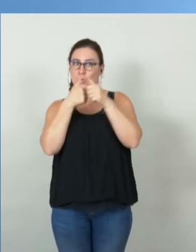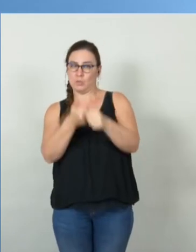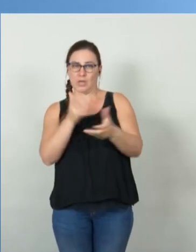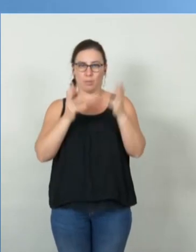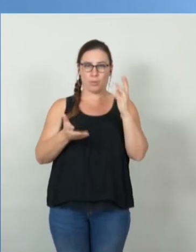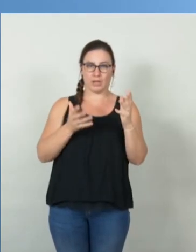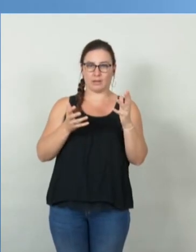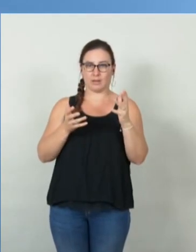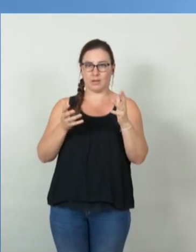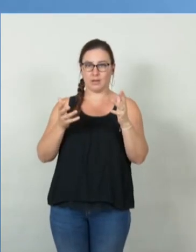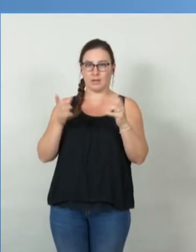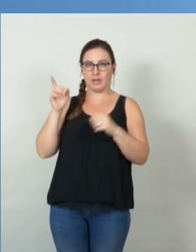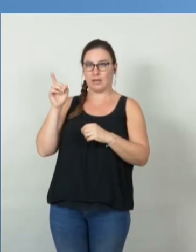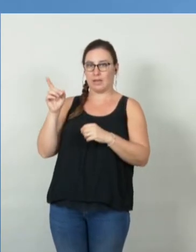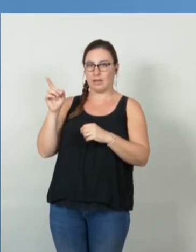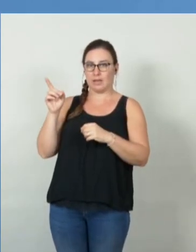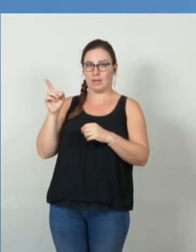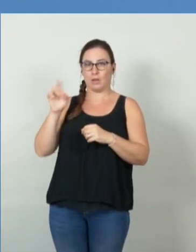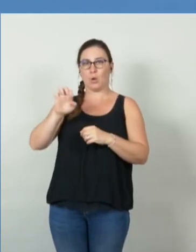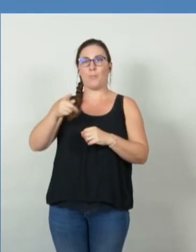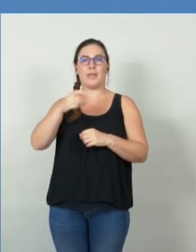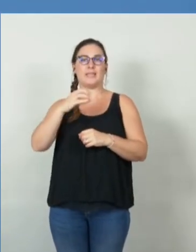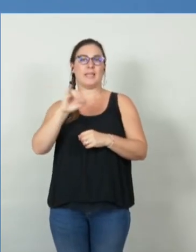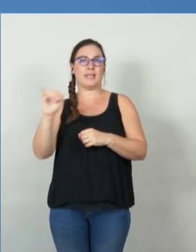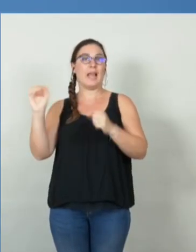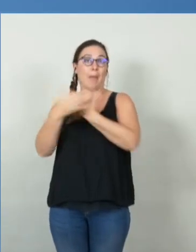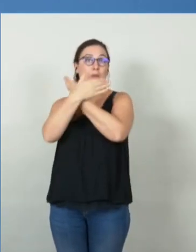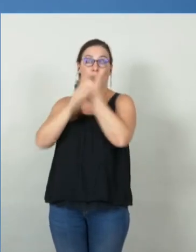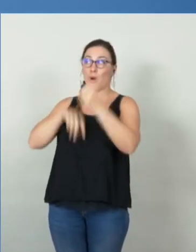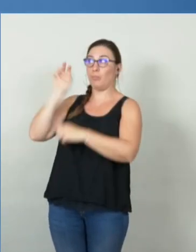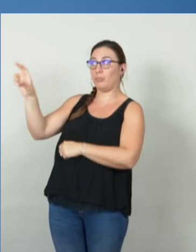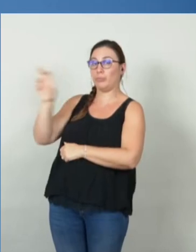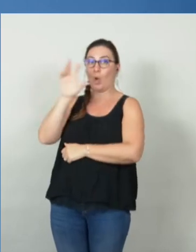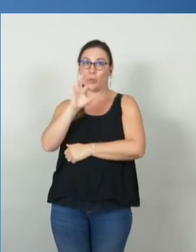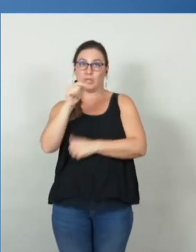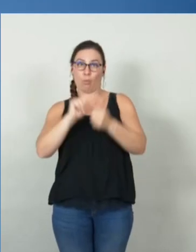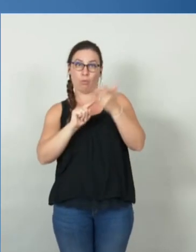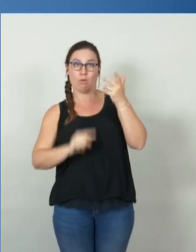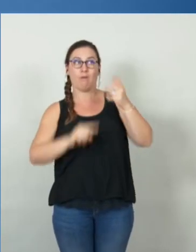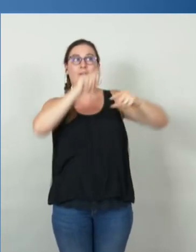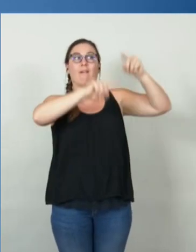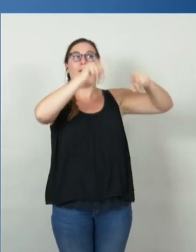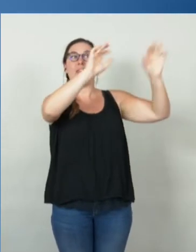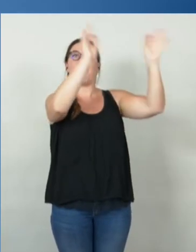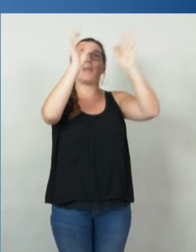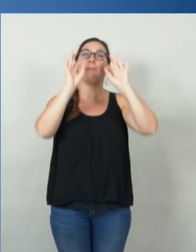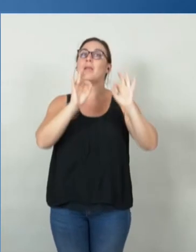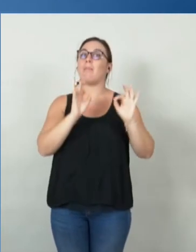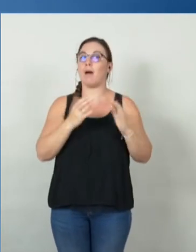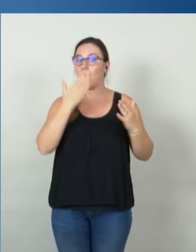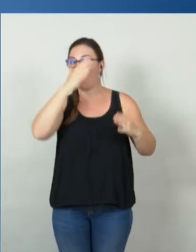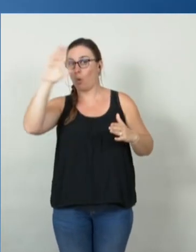à la à l'EPCI ici la métropole ce qui n'est pas le cas forcément dans tous les